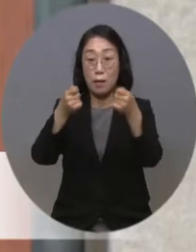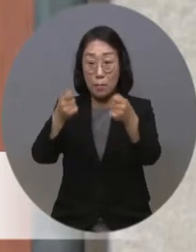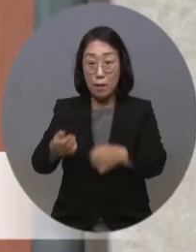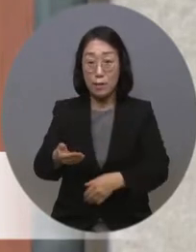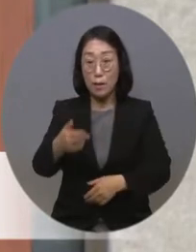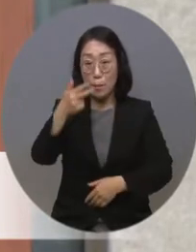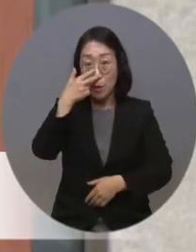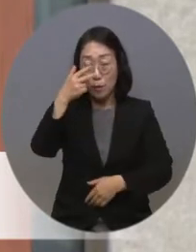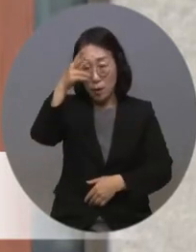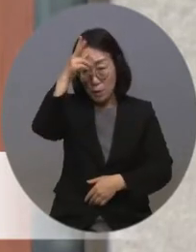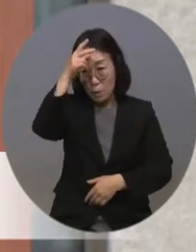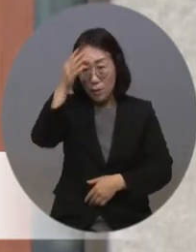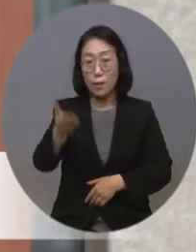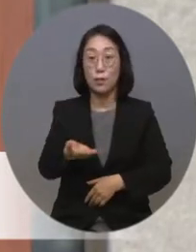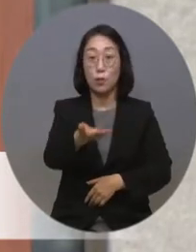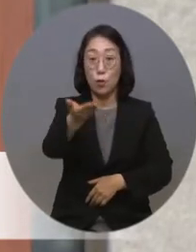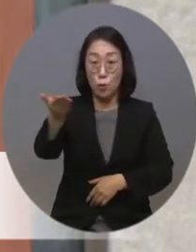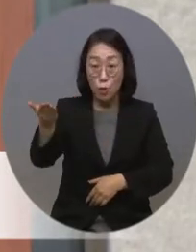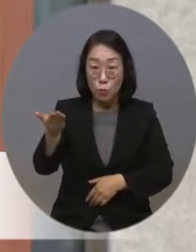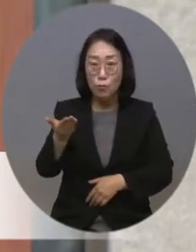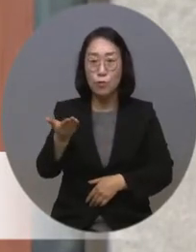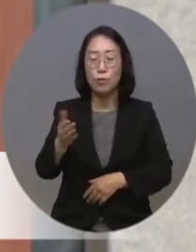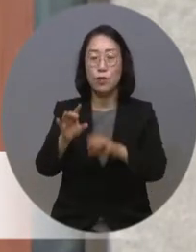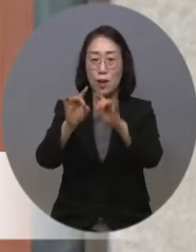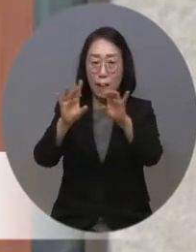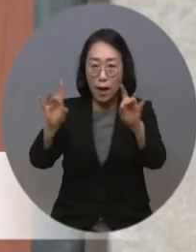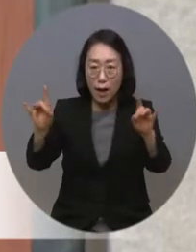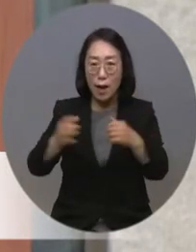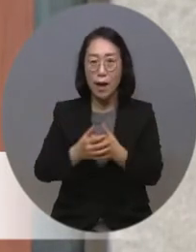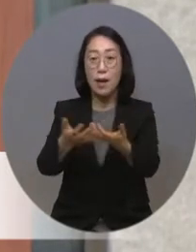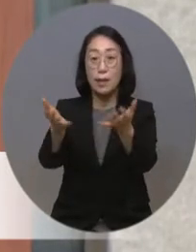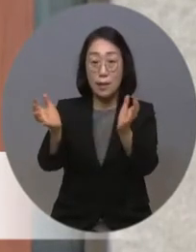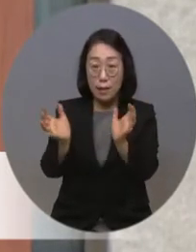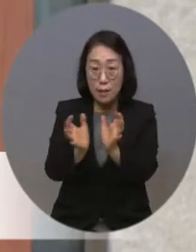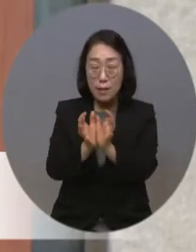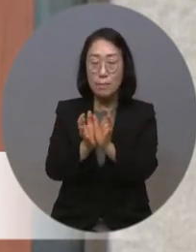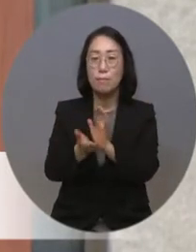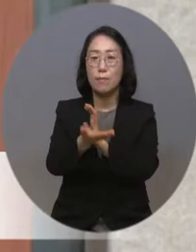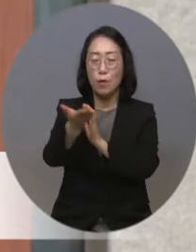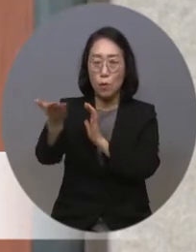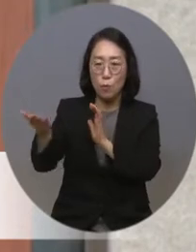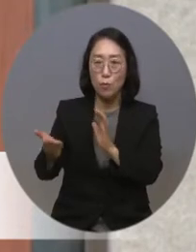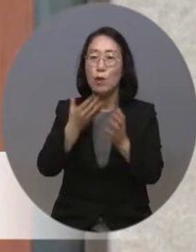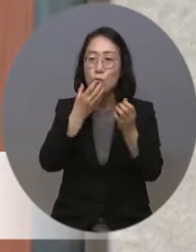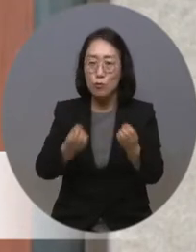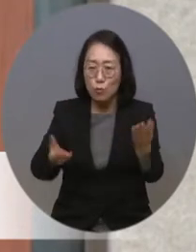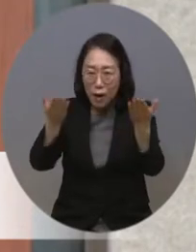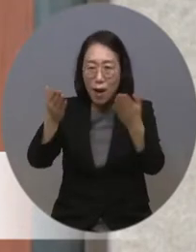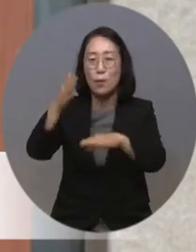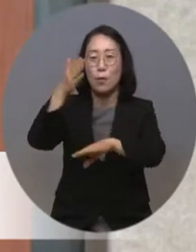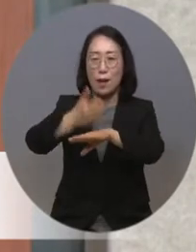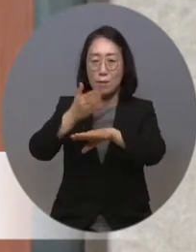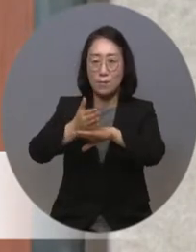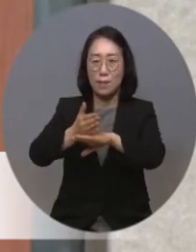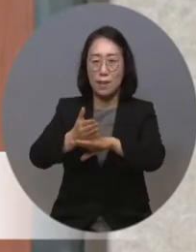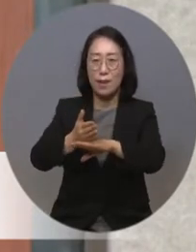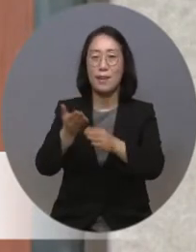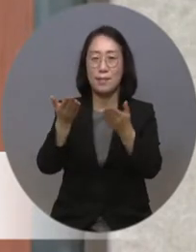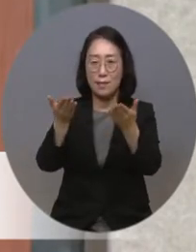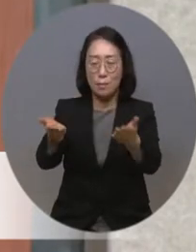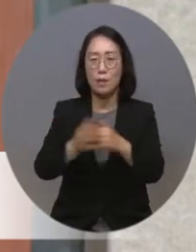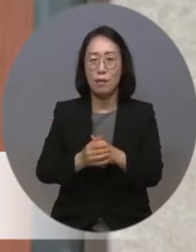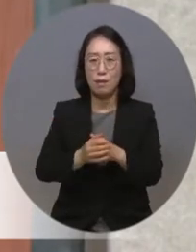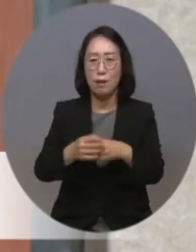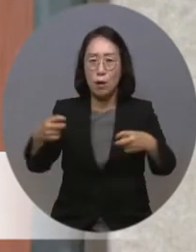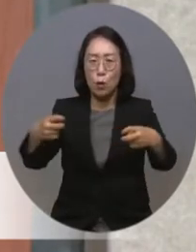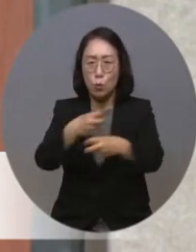평택경찰서 서장님이야 교통범죄 수사팀 경찰 공무원 여러분께 축하와 감사의 말씀을 드립니다.